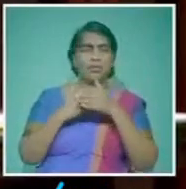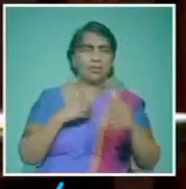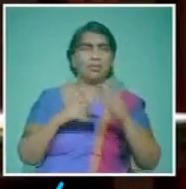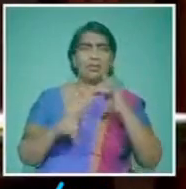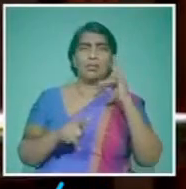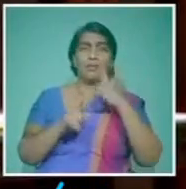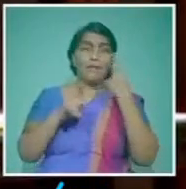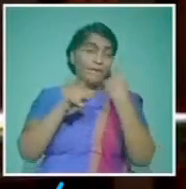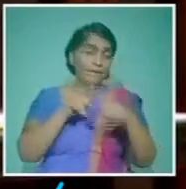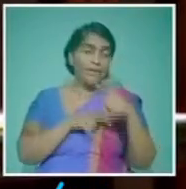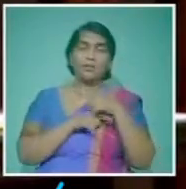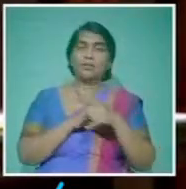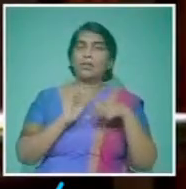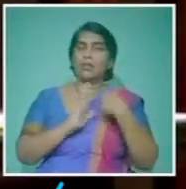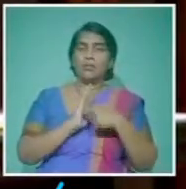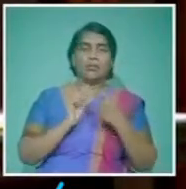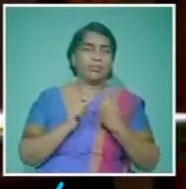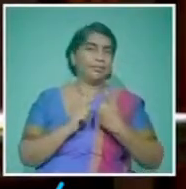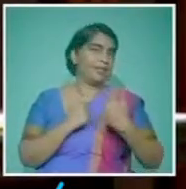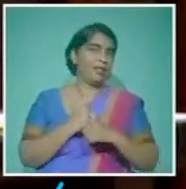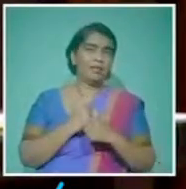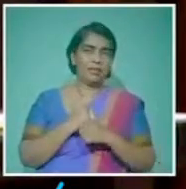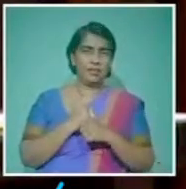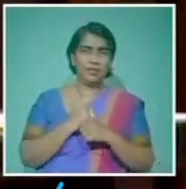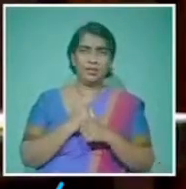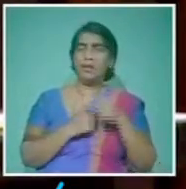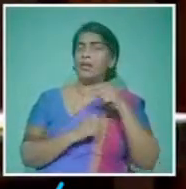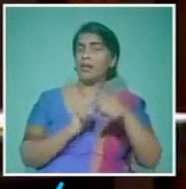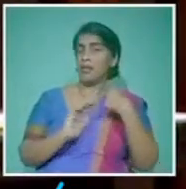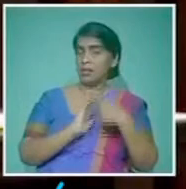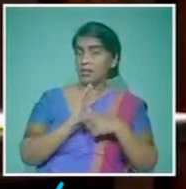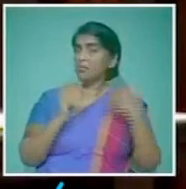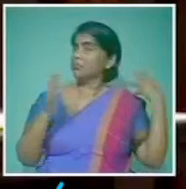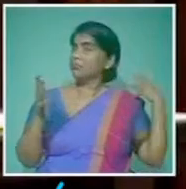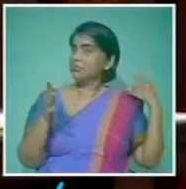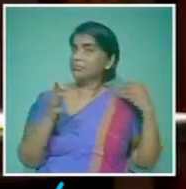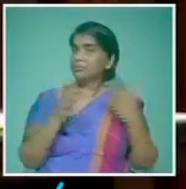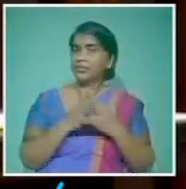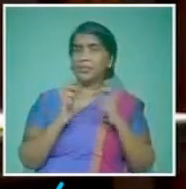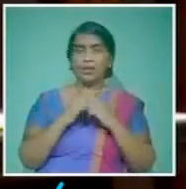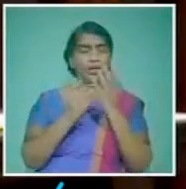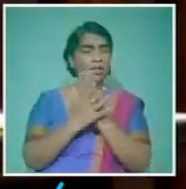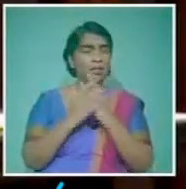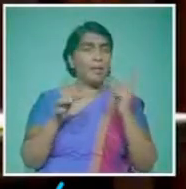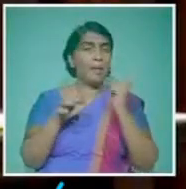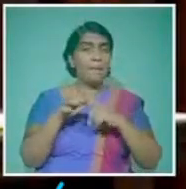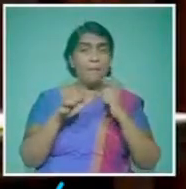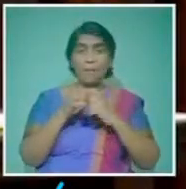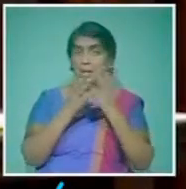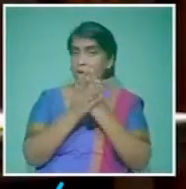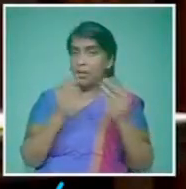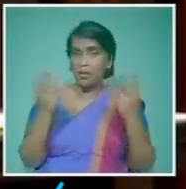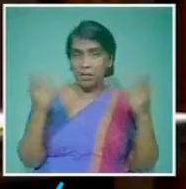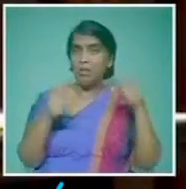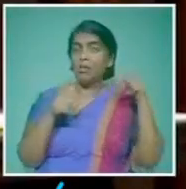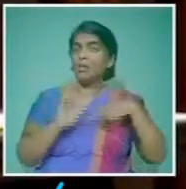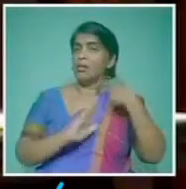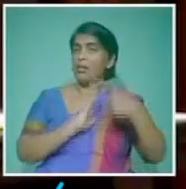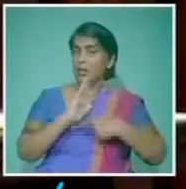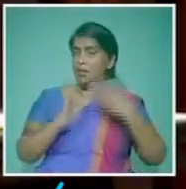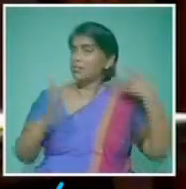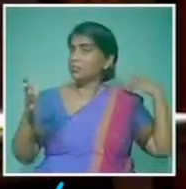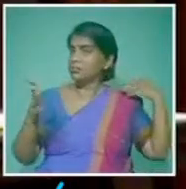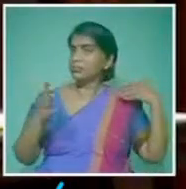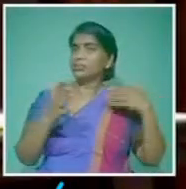ටුවරිසම් වලින් විතරක් මේ රටේ ආර්ථික හදනවා කියන එක මේ රටේ දීර්ඝ කාලීන විසඳිච්ච නැති ප්‍රශ්න විසඳුවේ නැත්තම් මේ රටේ